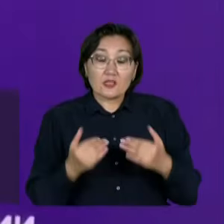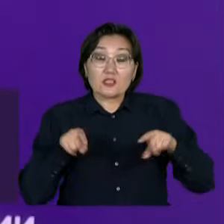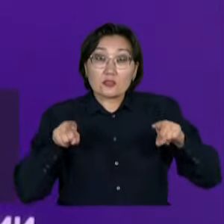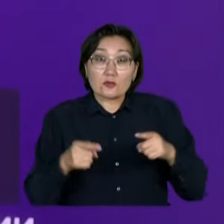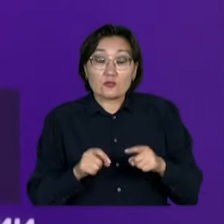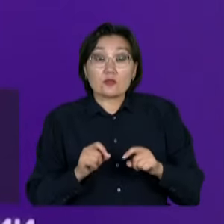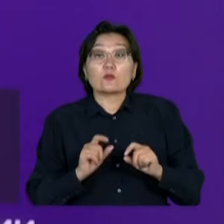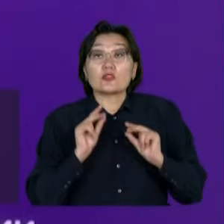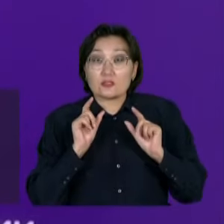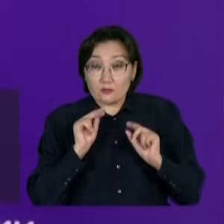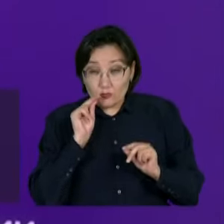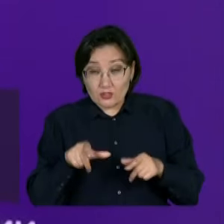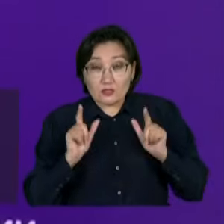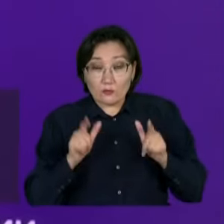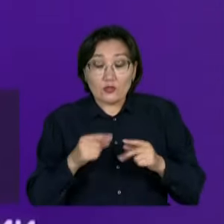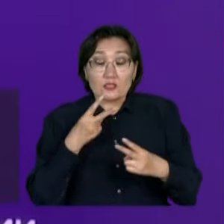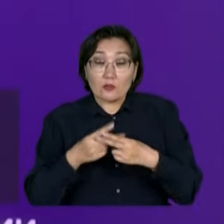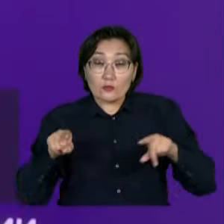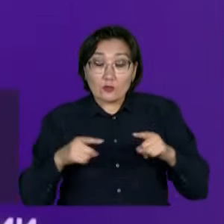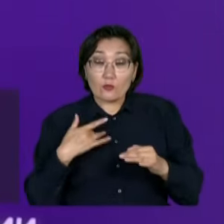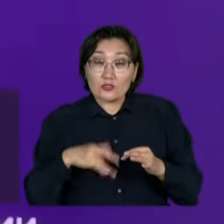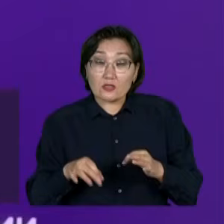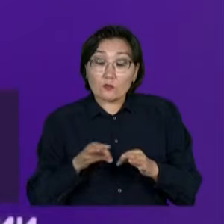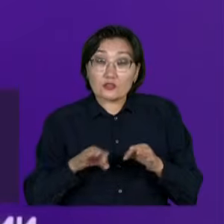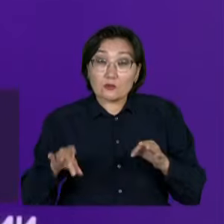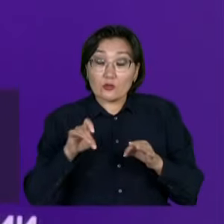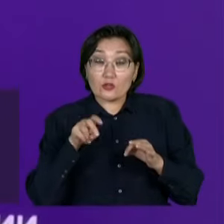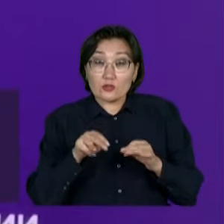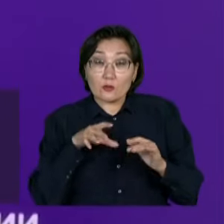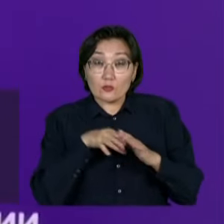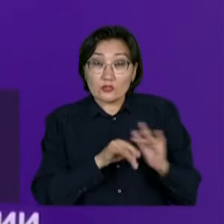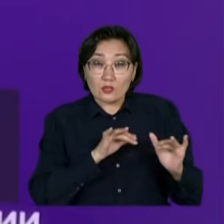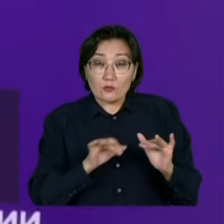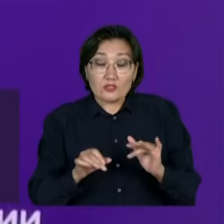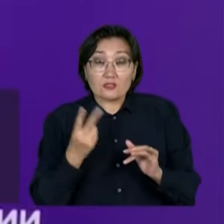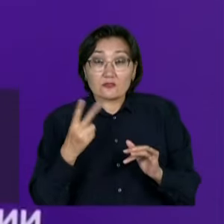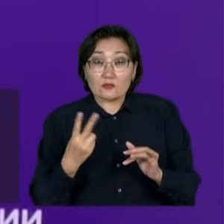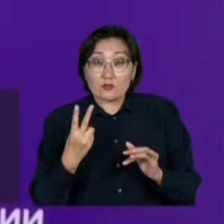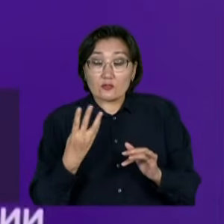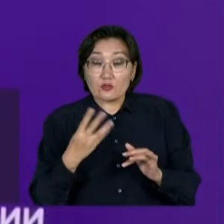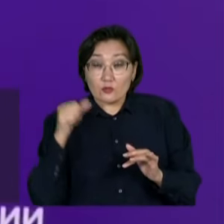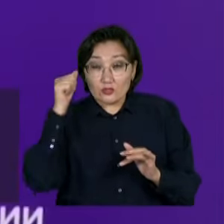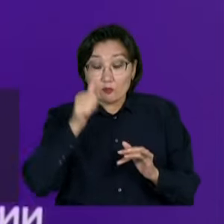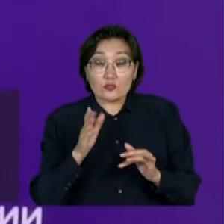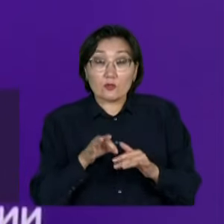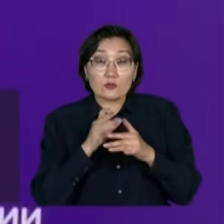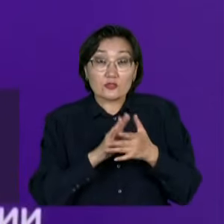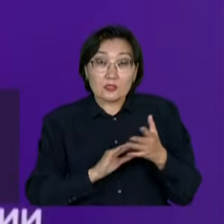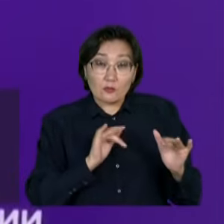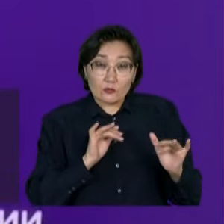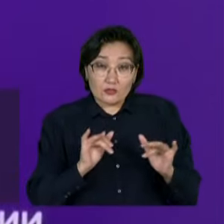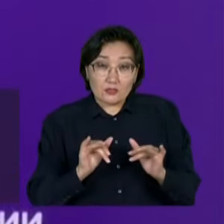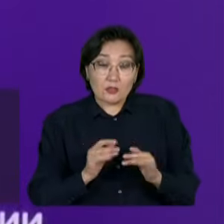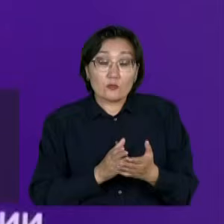Задержанный дал признательные показания, водворен в ИВС Жамбылского РОП. В рамках мероприятия «Карасура-2024» будут продолжены